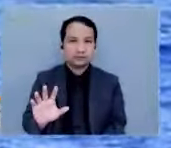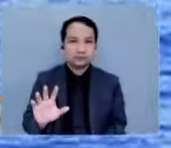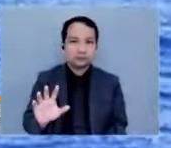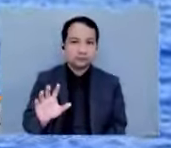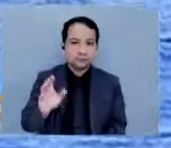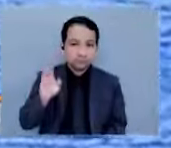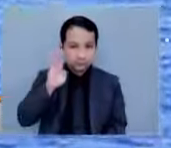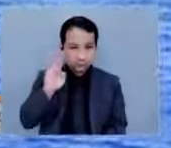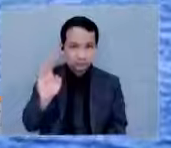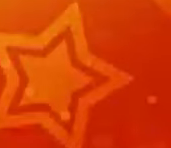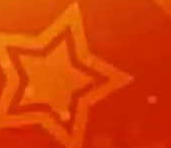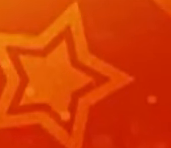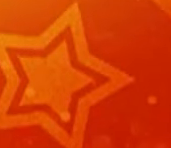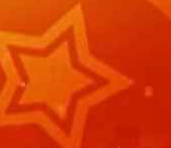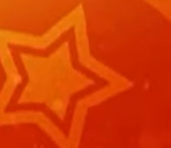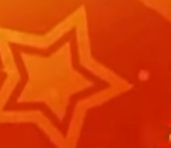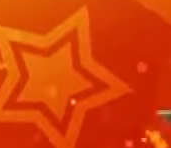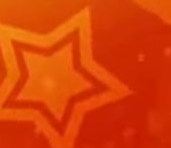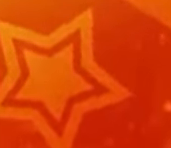Castillo, News 5.